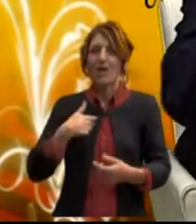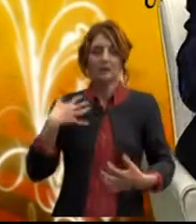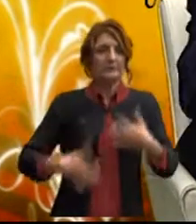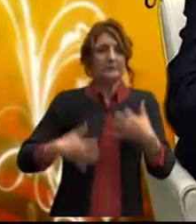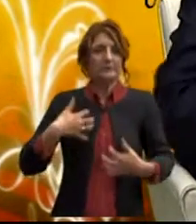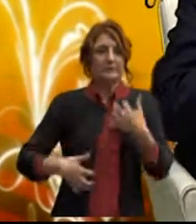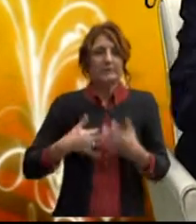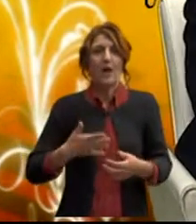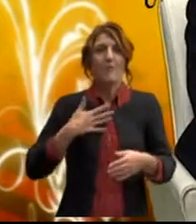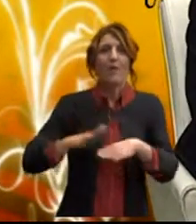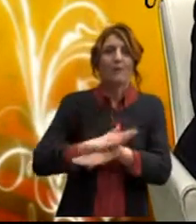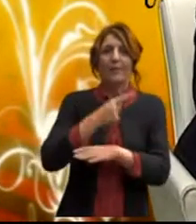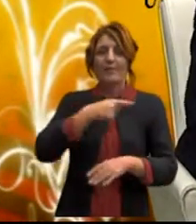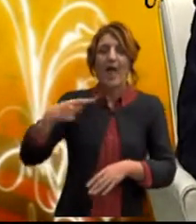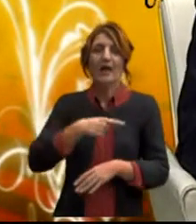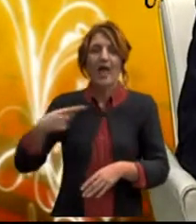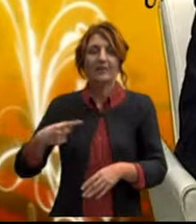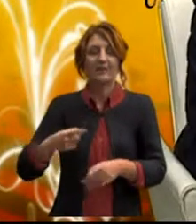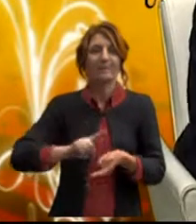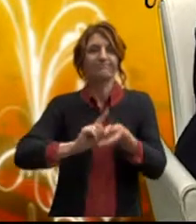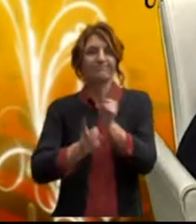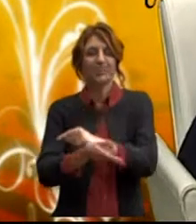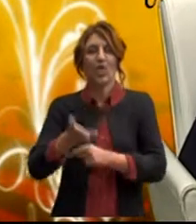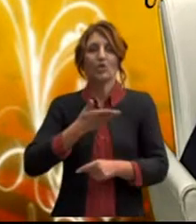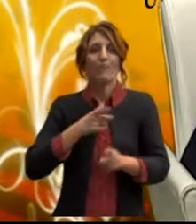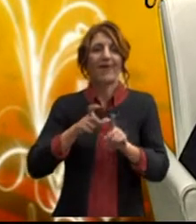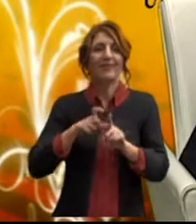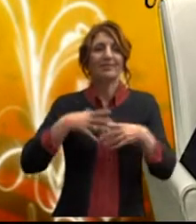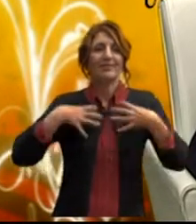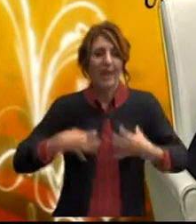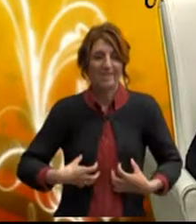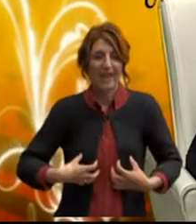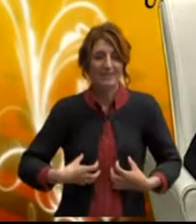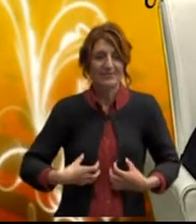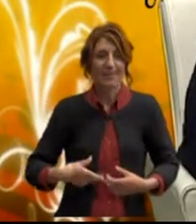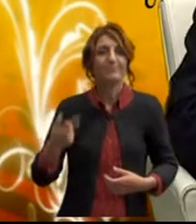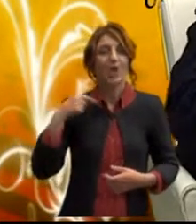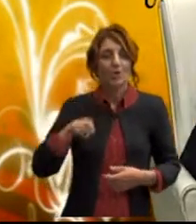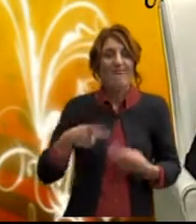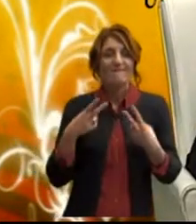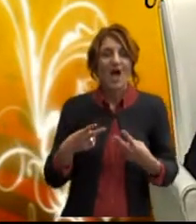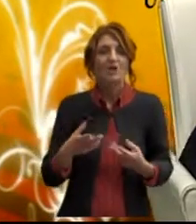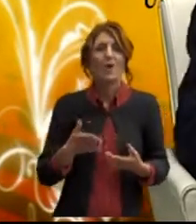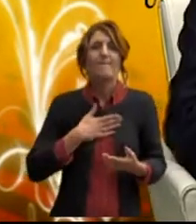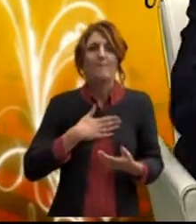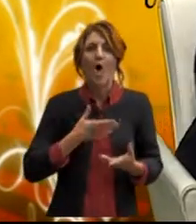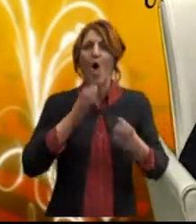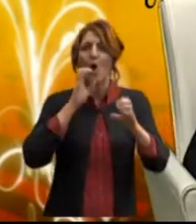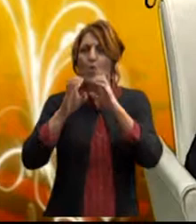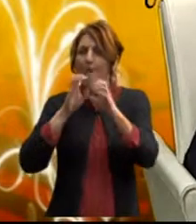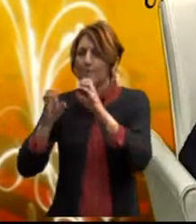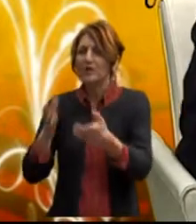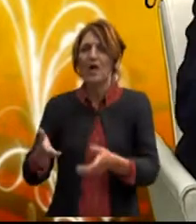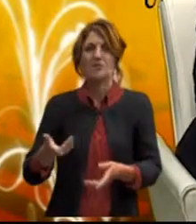stvara negativne emocije i zapravo stvara si depresiju. E, zato je iznimno važna ovaj socijalni kapital, naša komunikacija, gdje